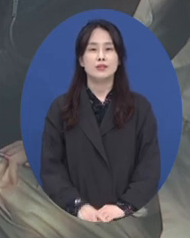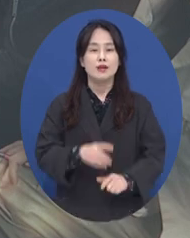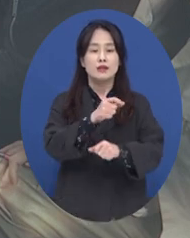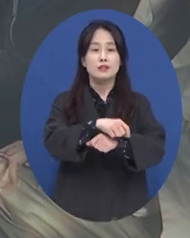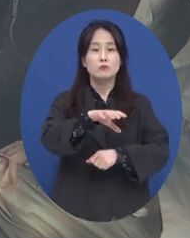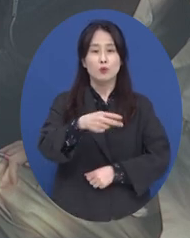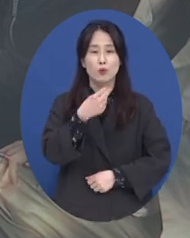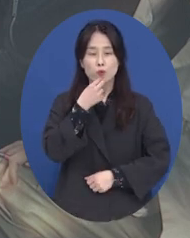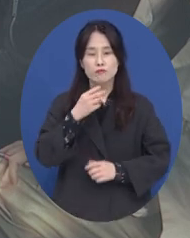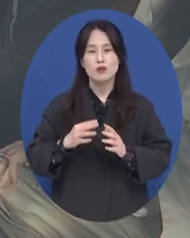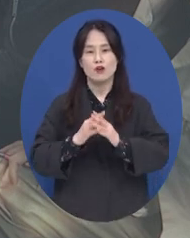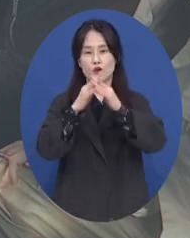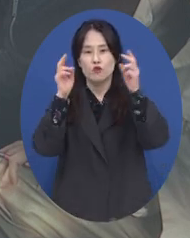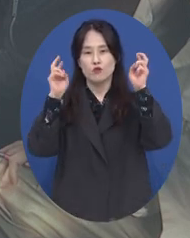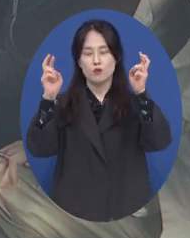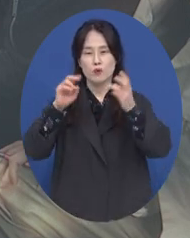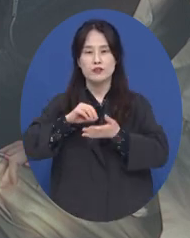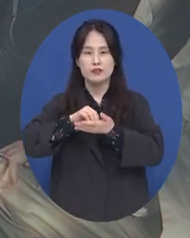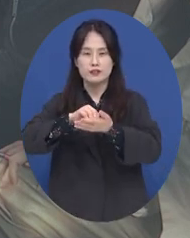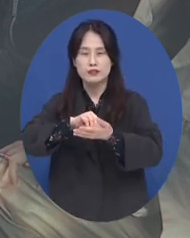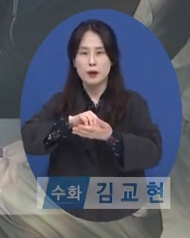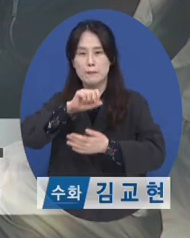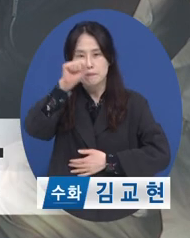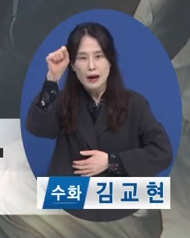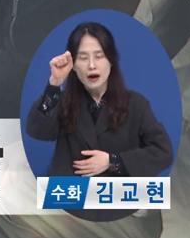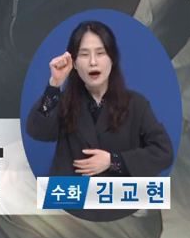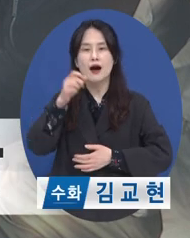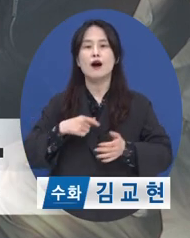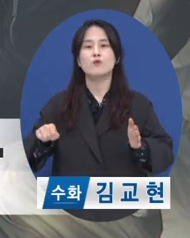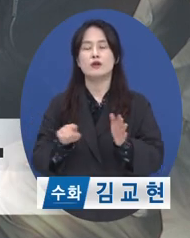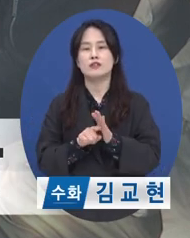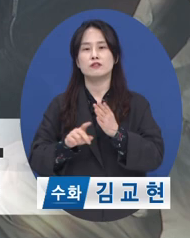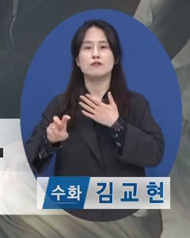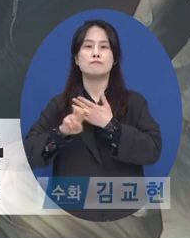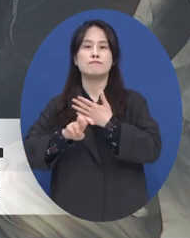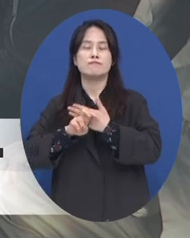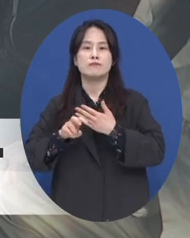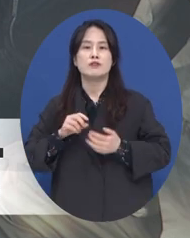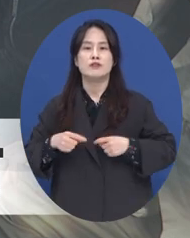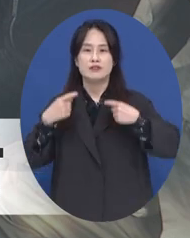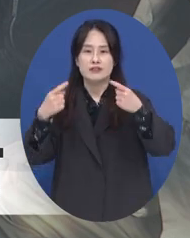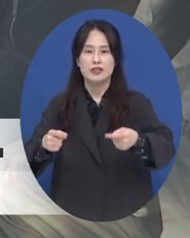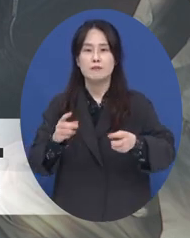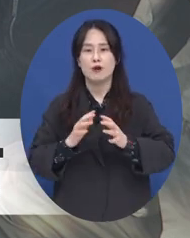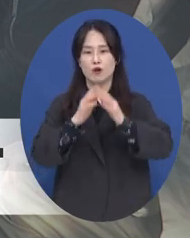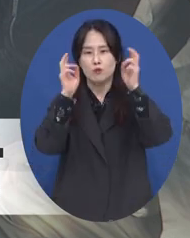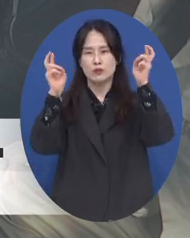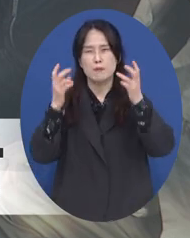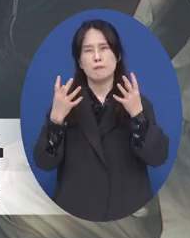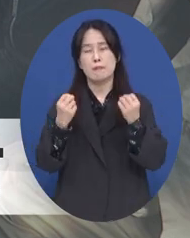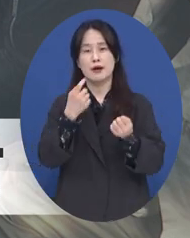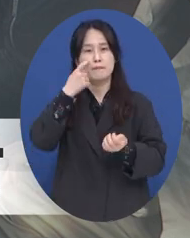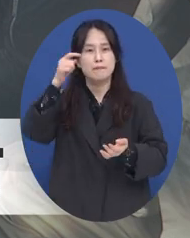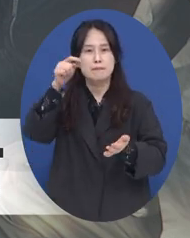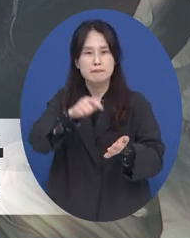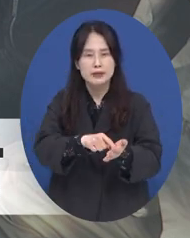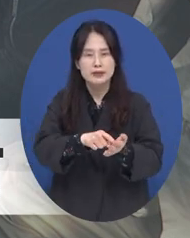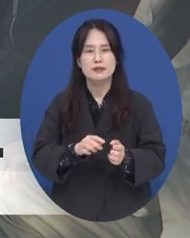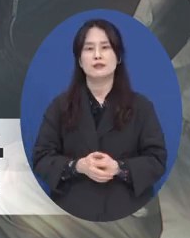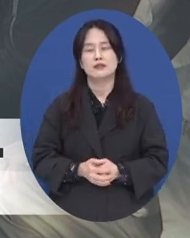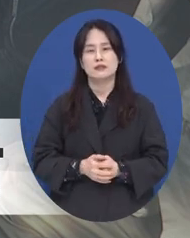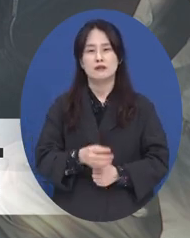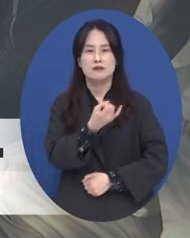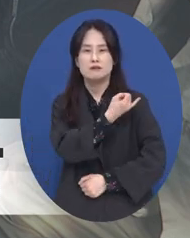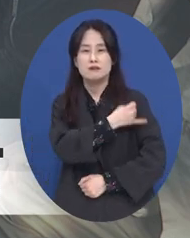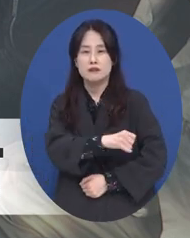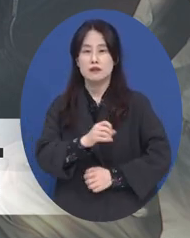사무실도 없이 건설공사 수주 마늘 누르고 입찰에 참여한 부적격 건설 업체들이 대거 적발됐습니다 경기도가